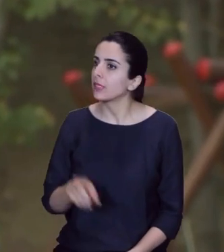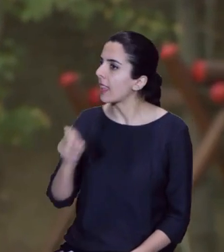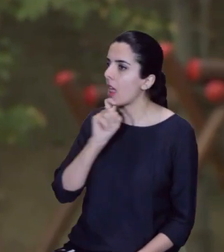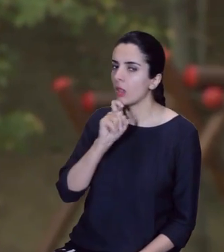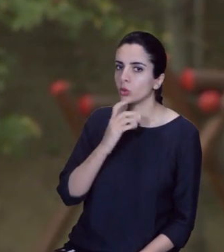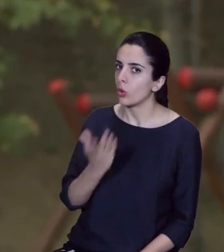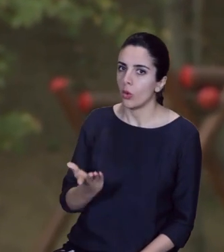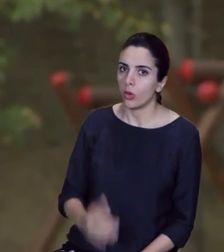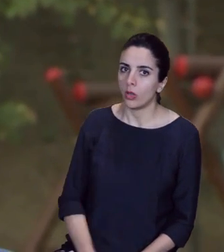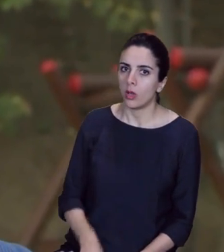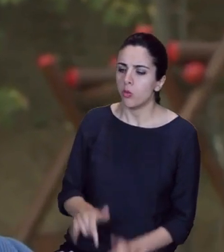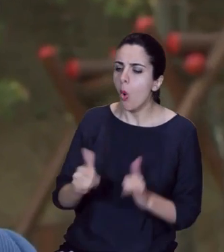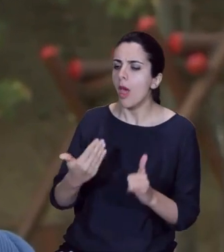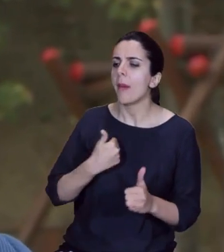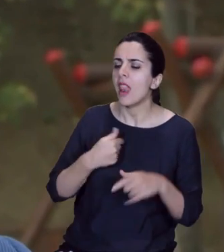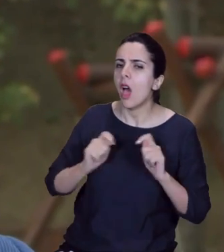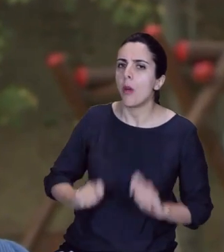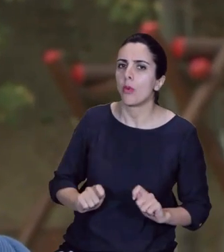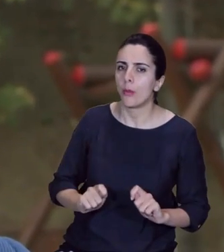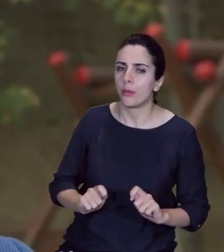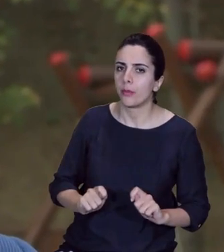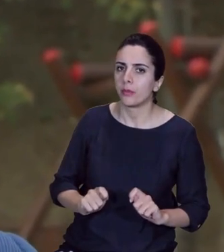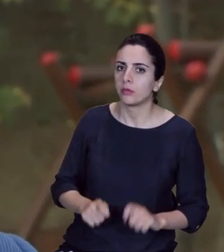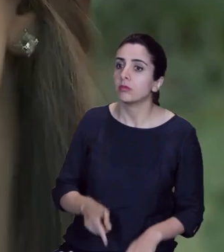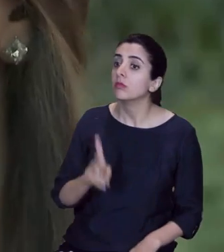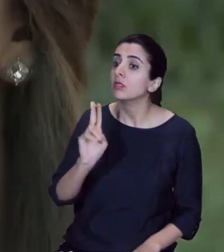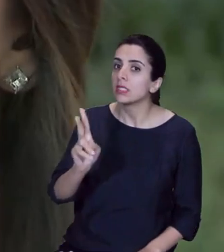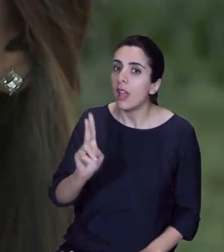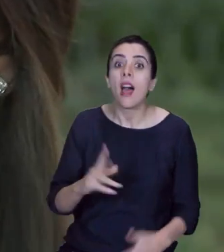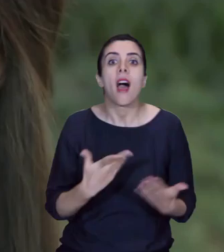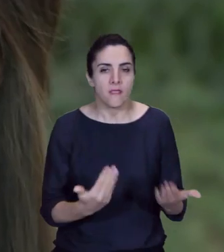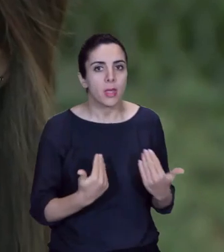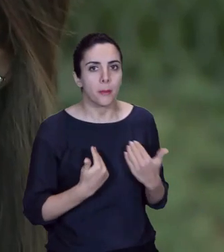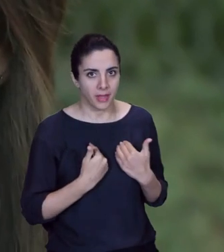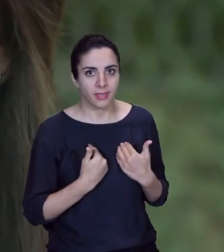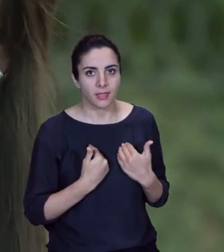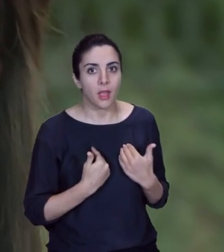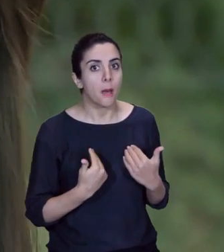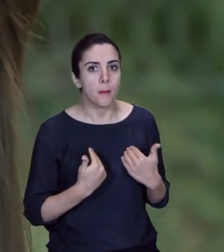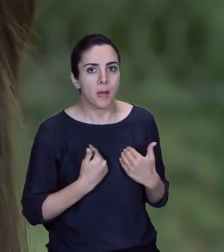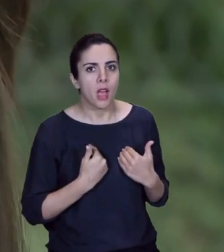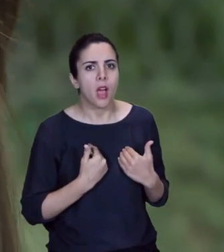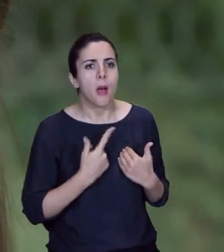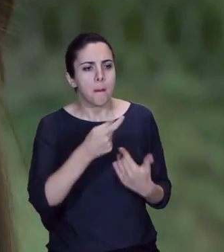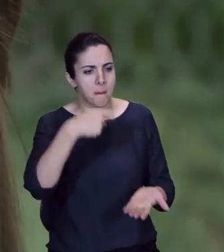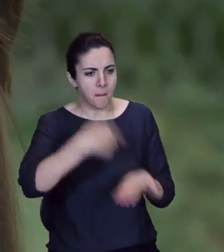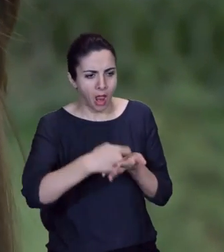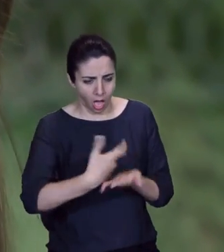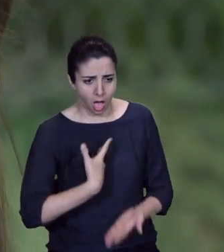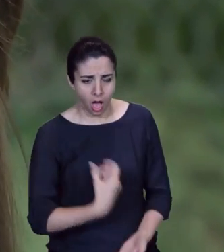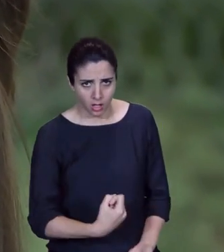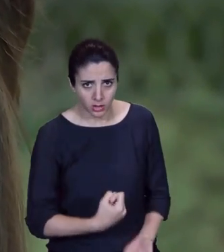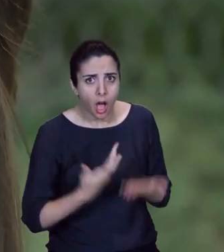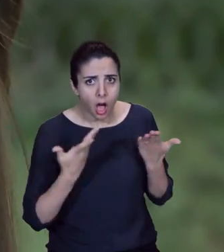Yanılıyorsun. Bu benim oyunum. Sen... Evet, ben. Ben sadece parayla satın aldığım